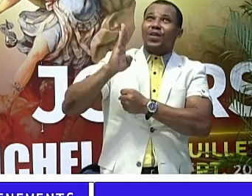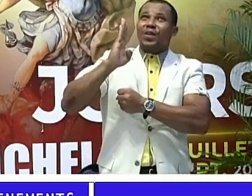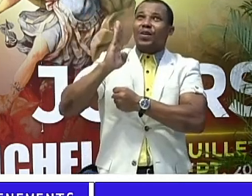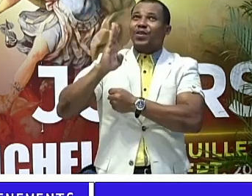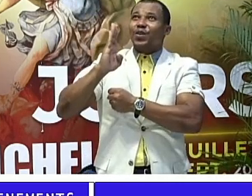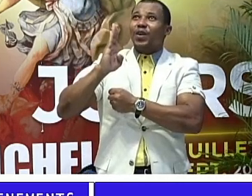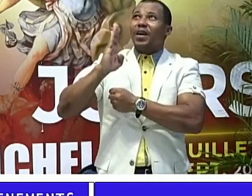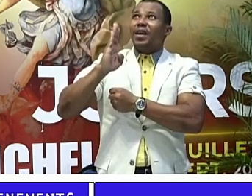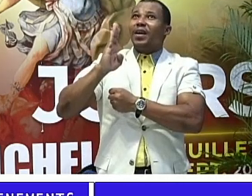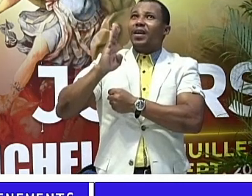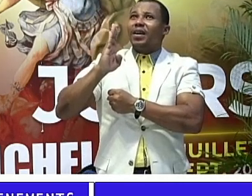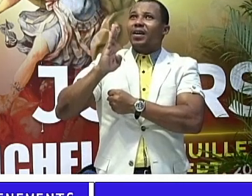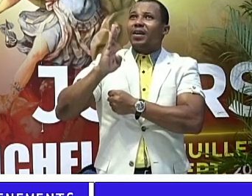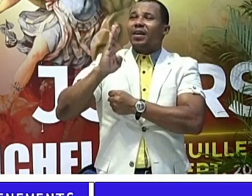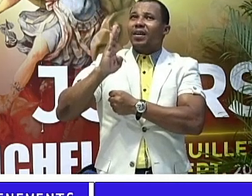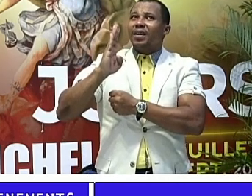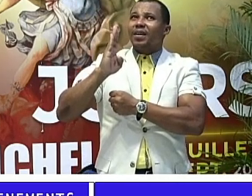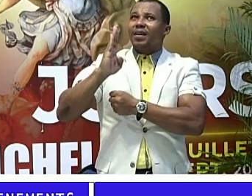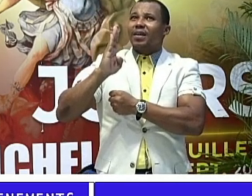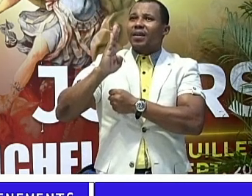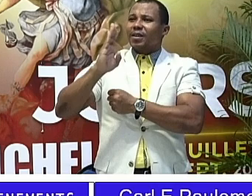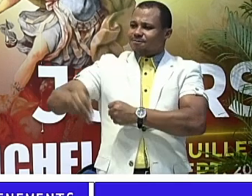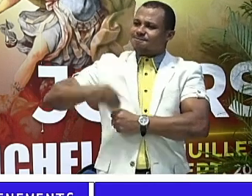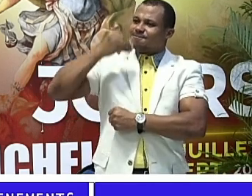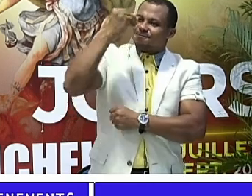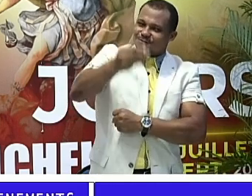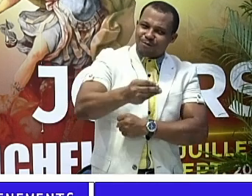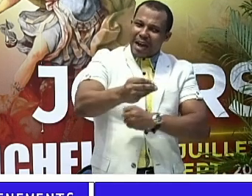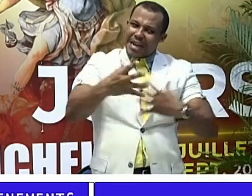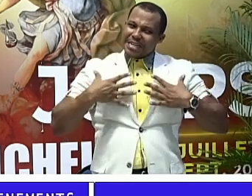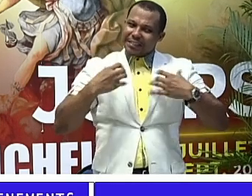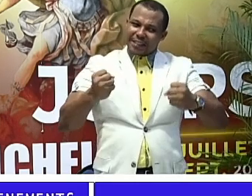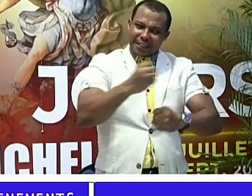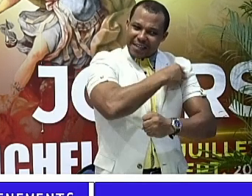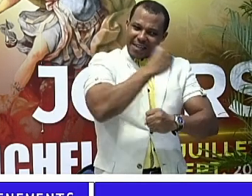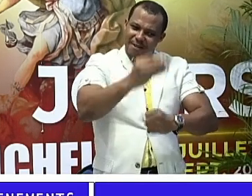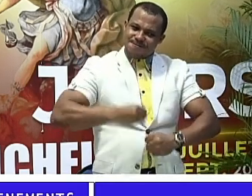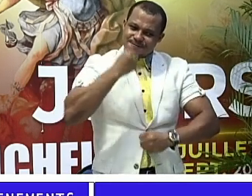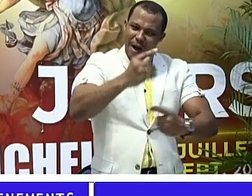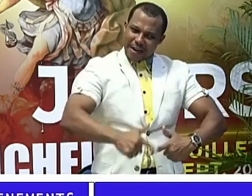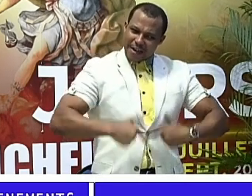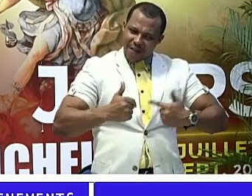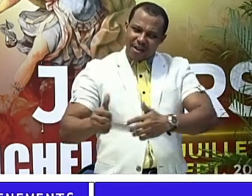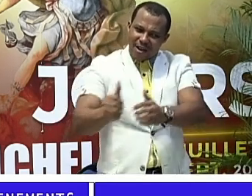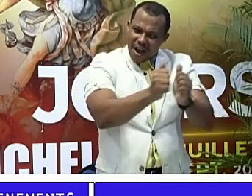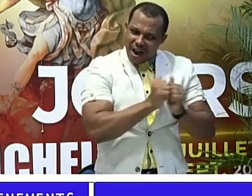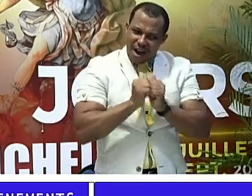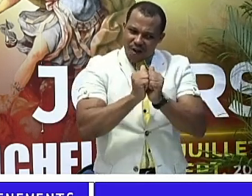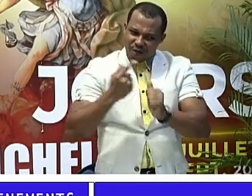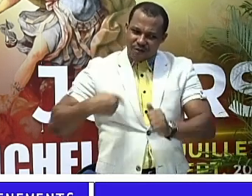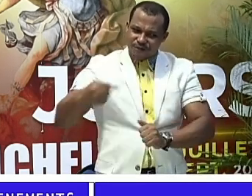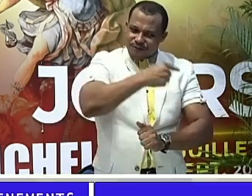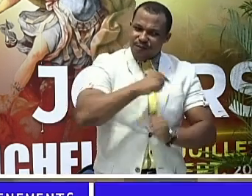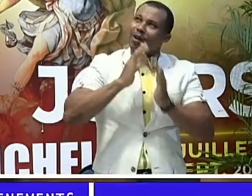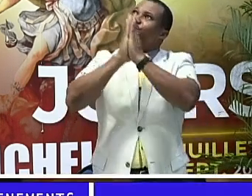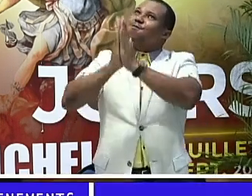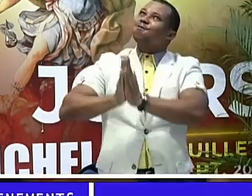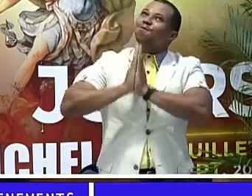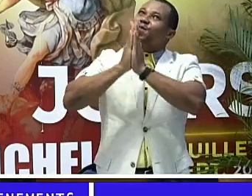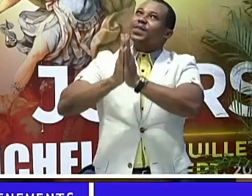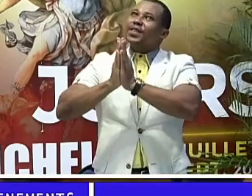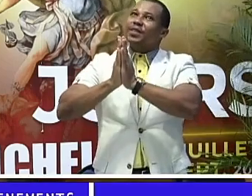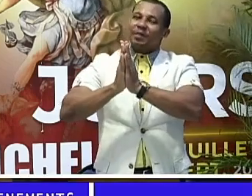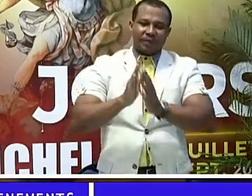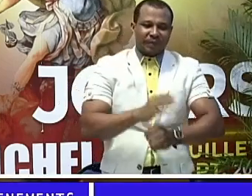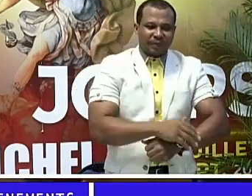le dispensateur de la santé et de la vie. Ensemble, nous te prions.